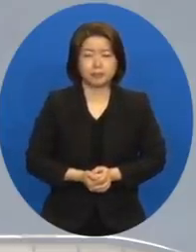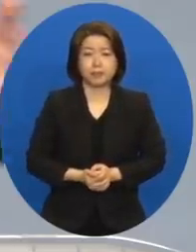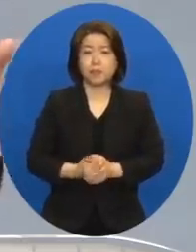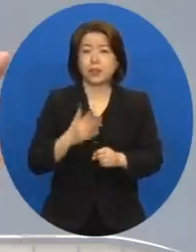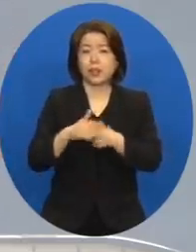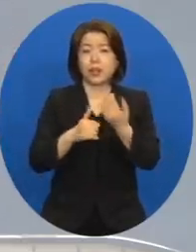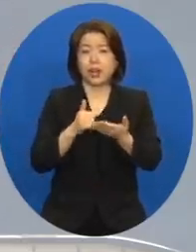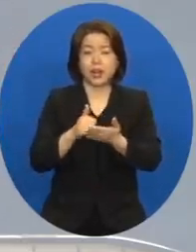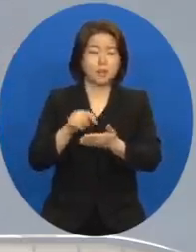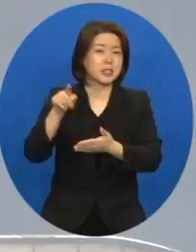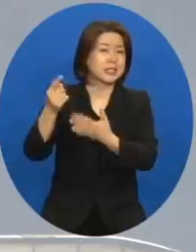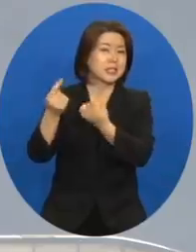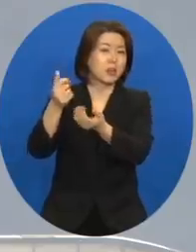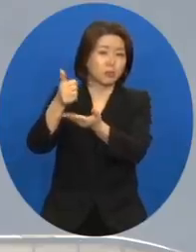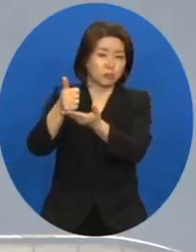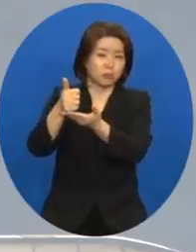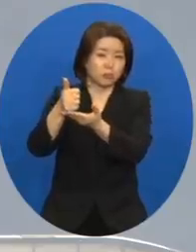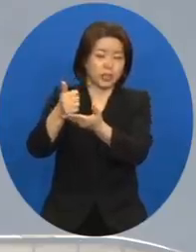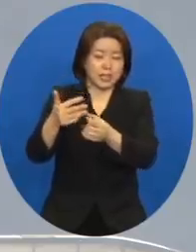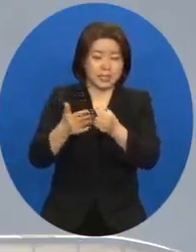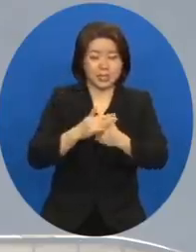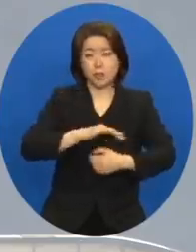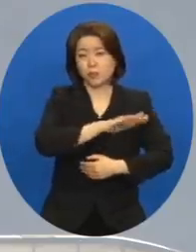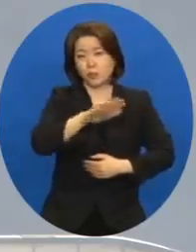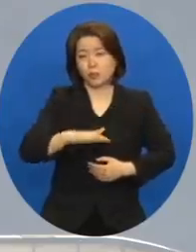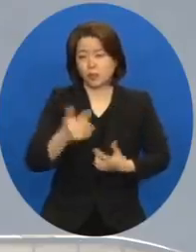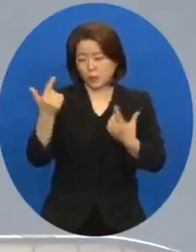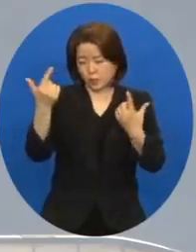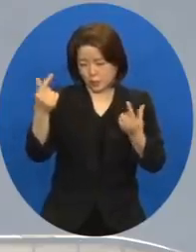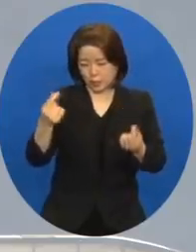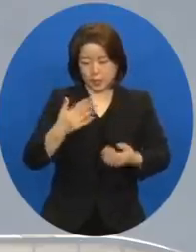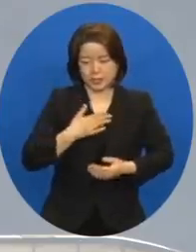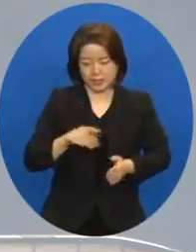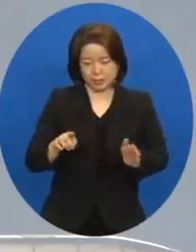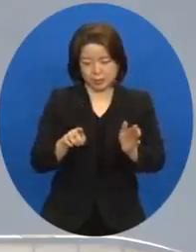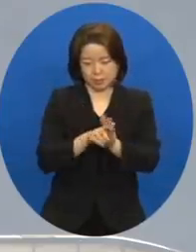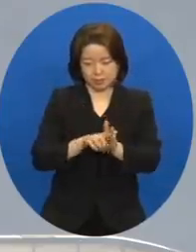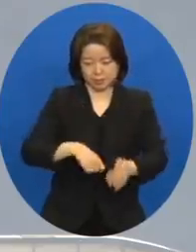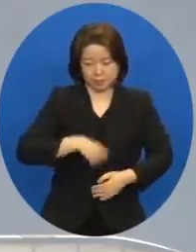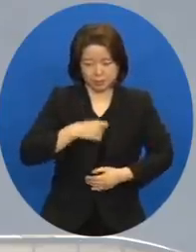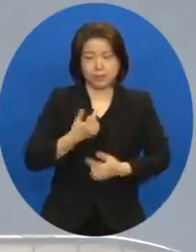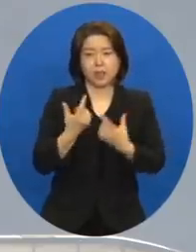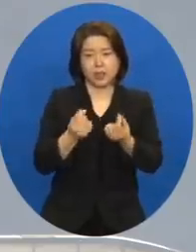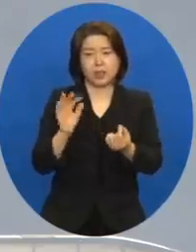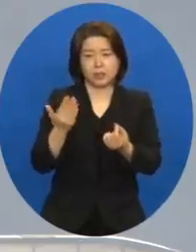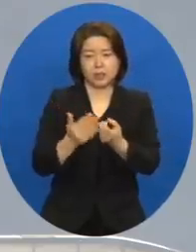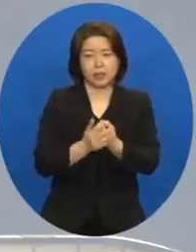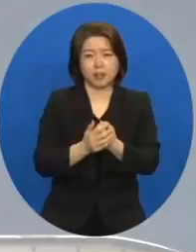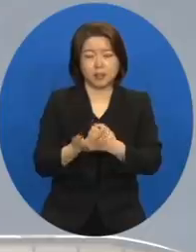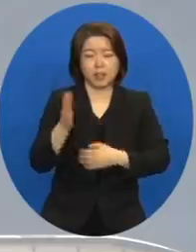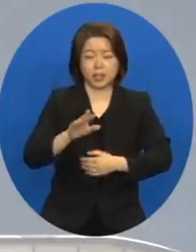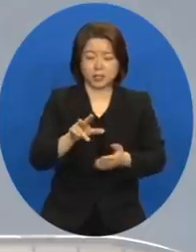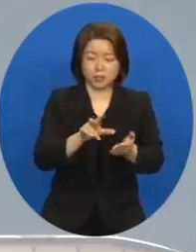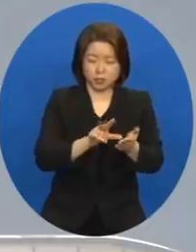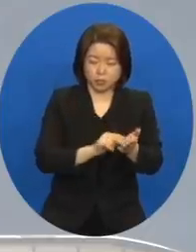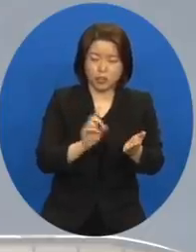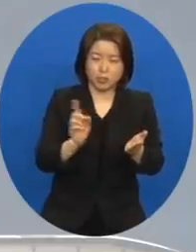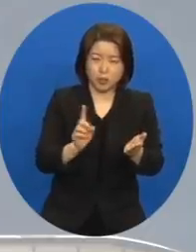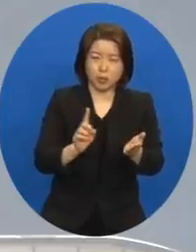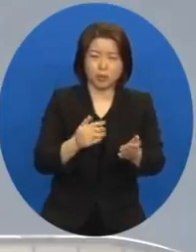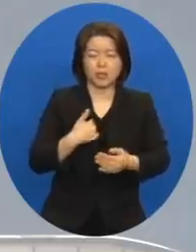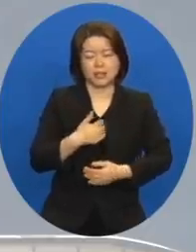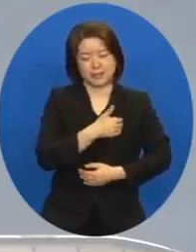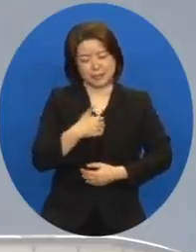하나님이 그릇인 분입니까 우리도 진실 해야 하는데 문제는 자신이 없을 때가 많습니다